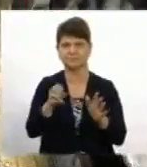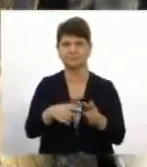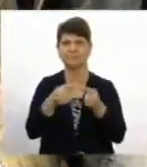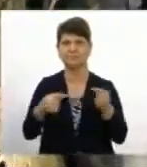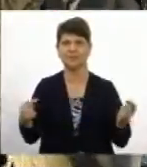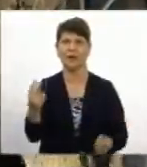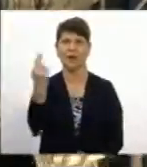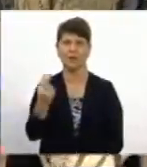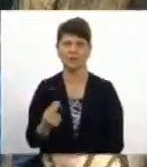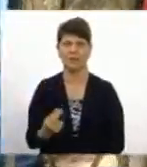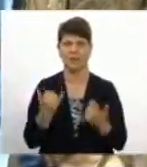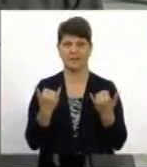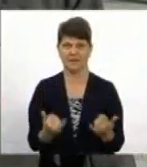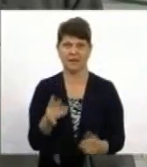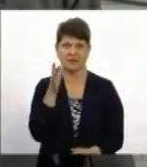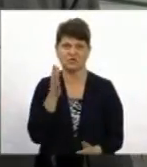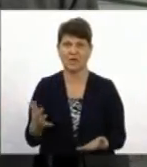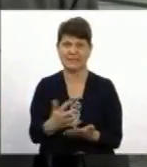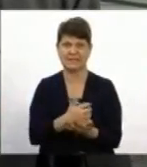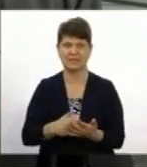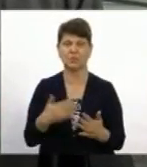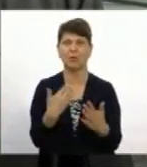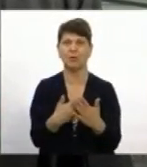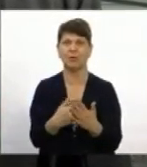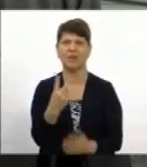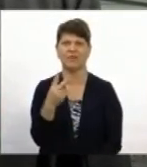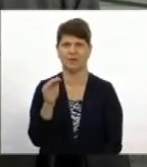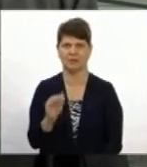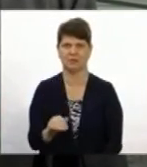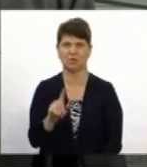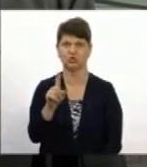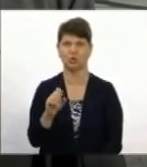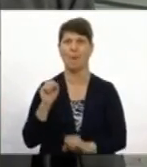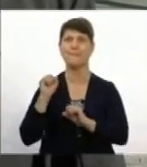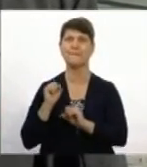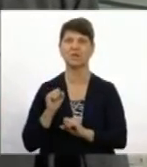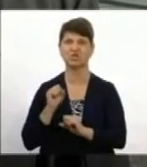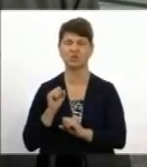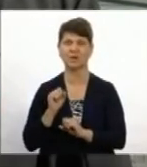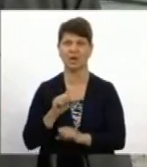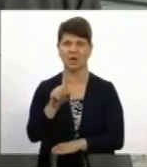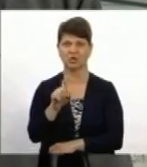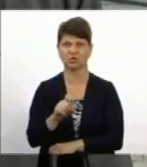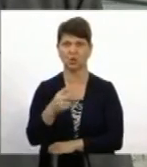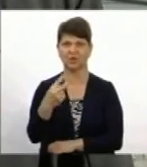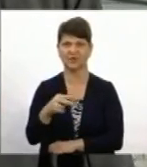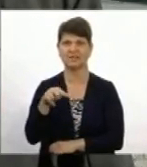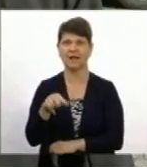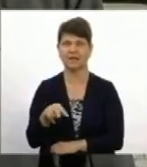різних кольорів. На даний час вже зібрано близько 2100 мішків на 120 літрів